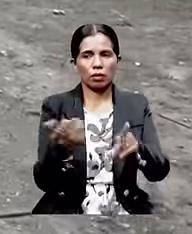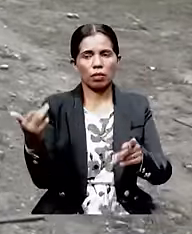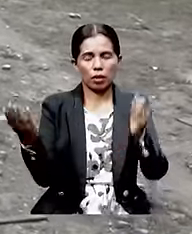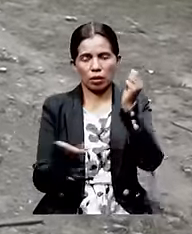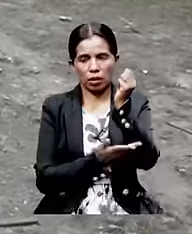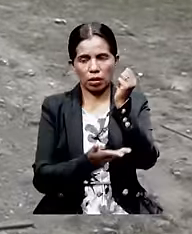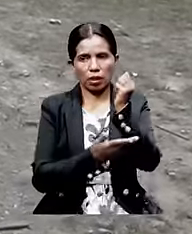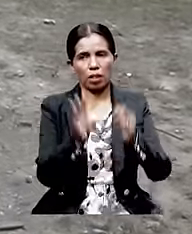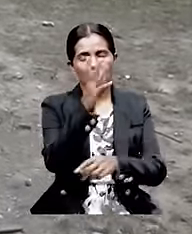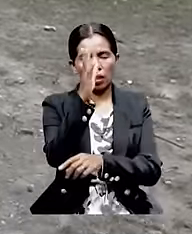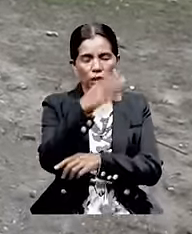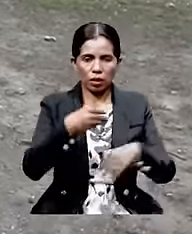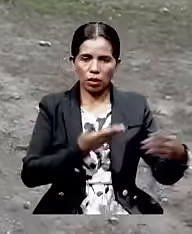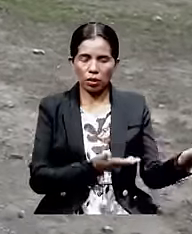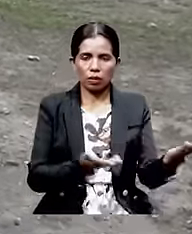ai lori bafan.